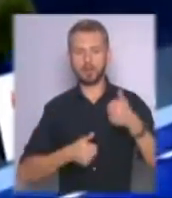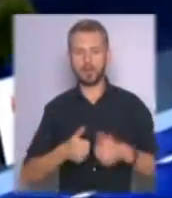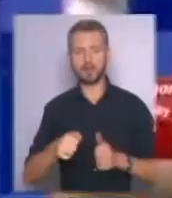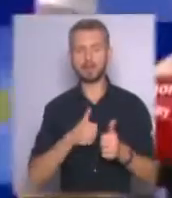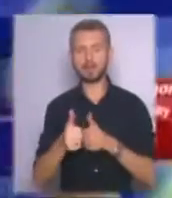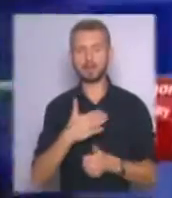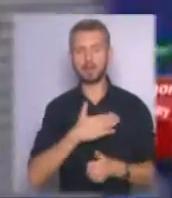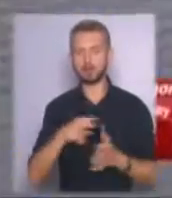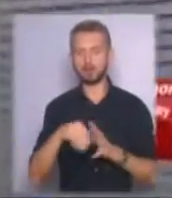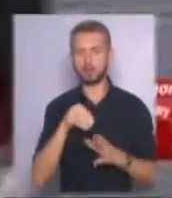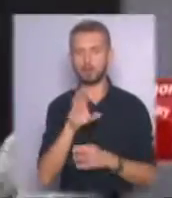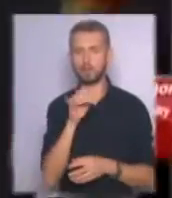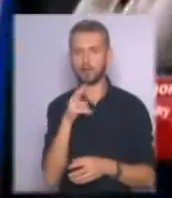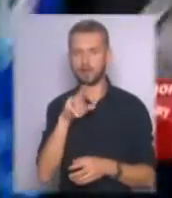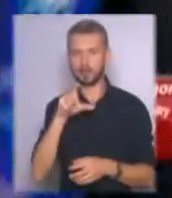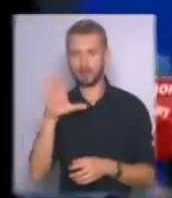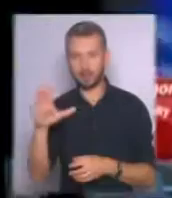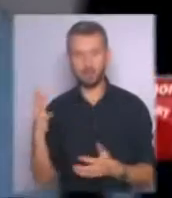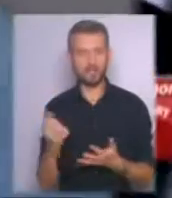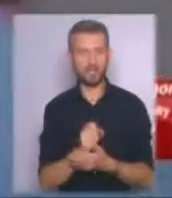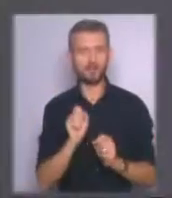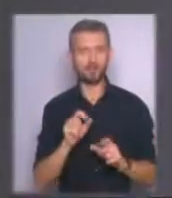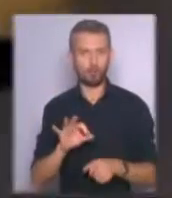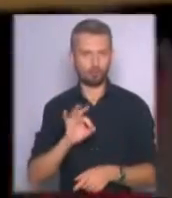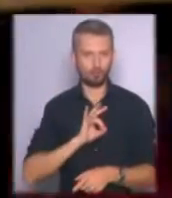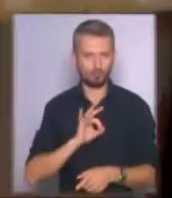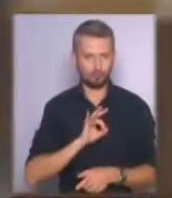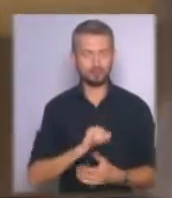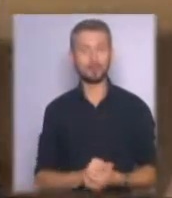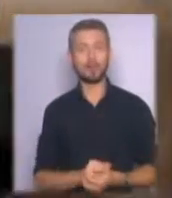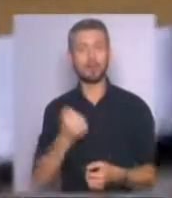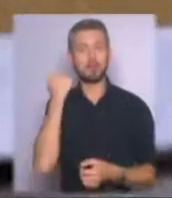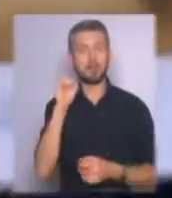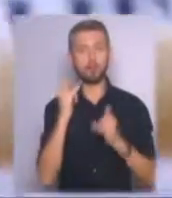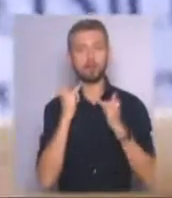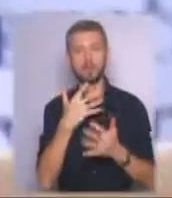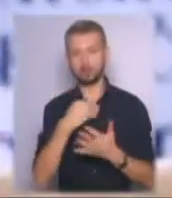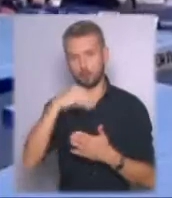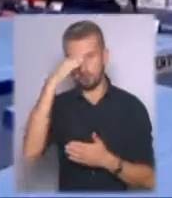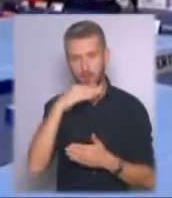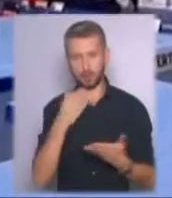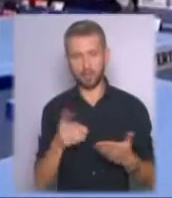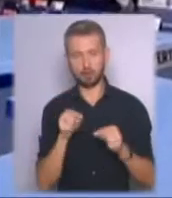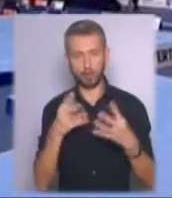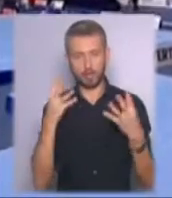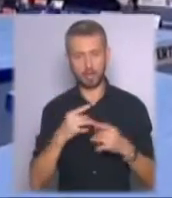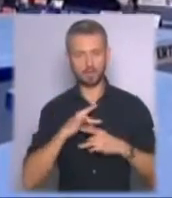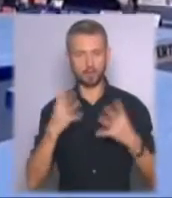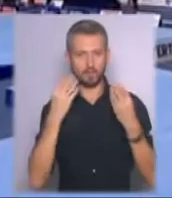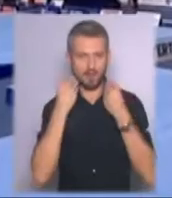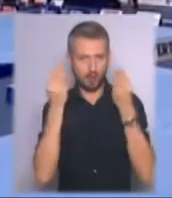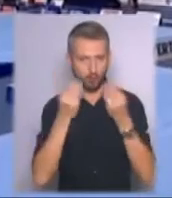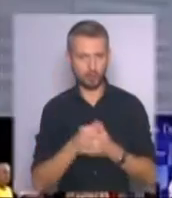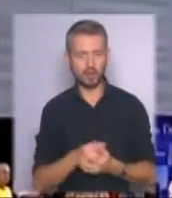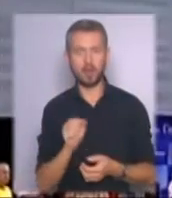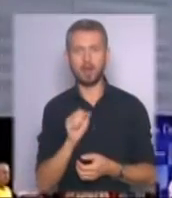Олег Верняєв виграв золото у коронних для себе вправах на брусах. Перемогу він присвятив своєму батьку, який цього дня святкував день народження.